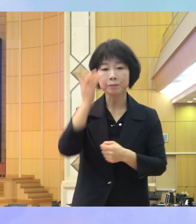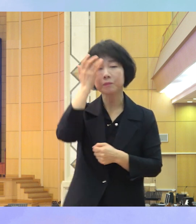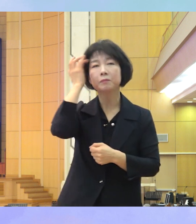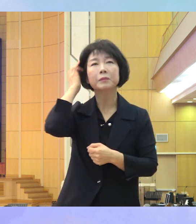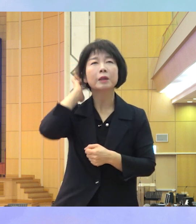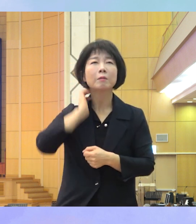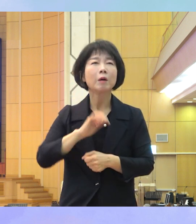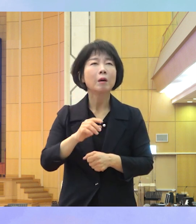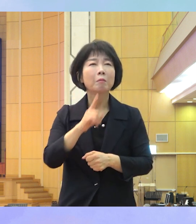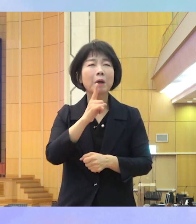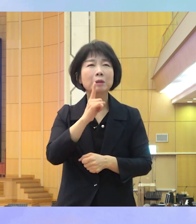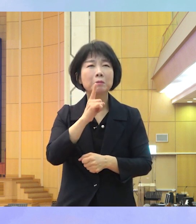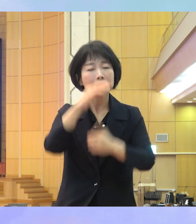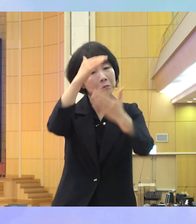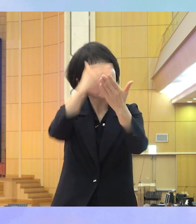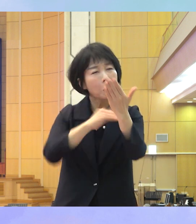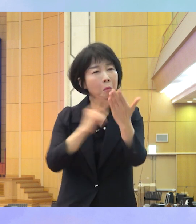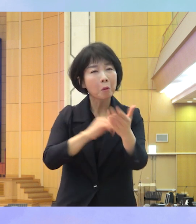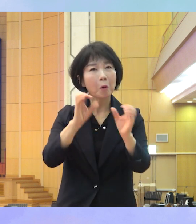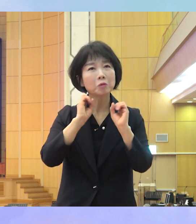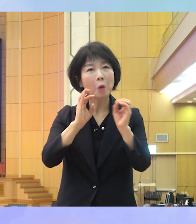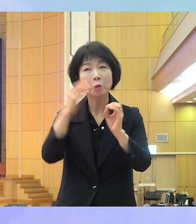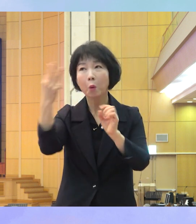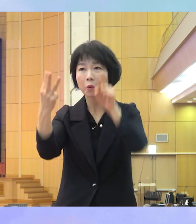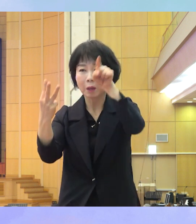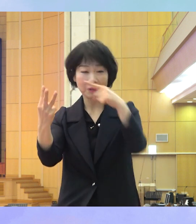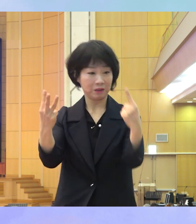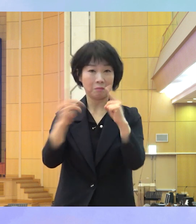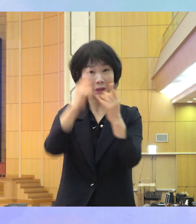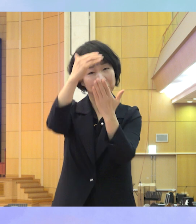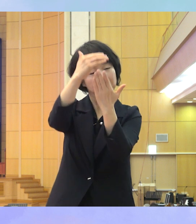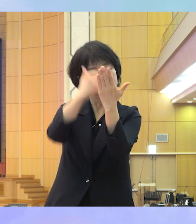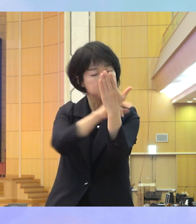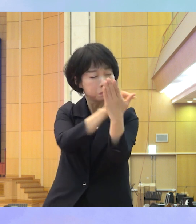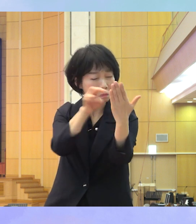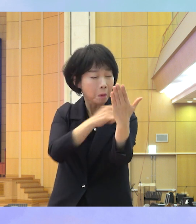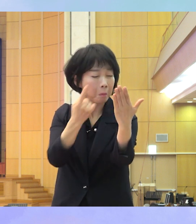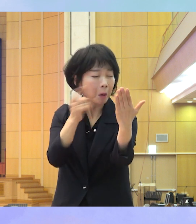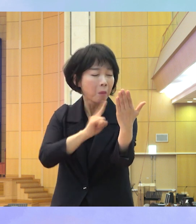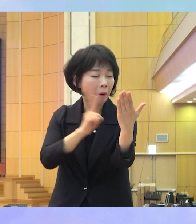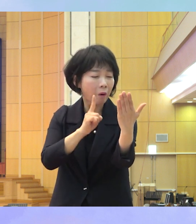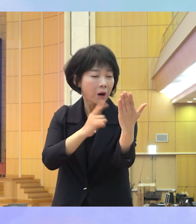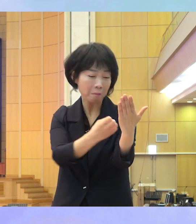전도서 3장 1절 2절에 보면 이런 말씀이 있습니다.